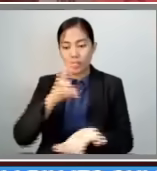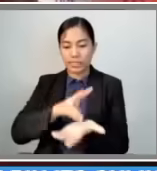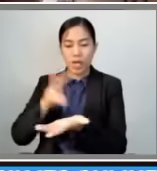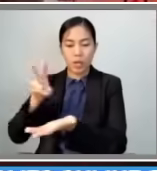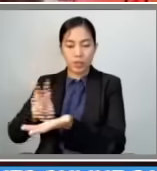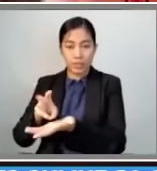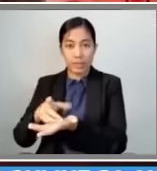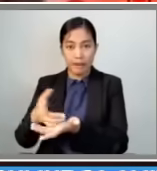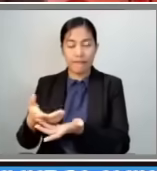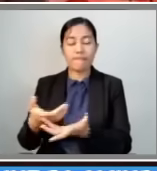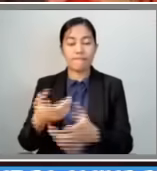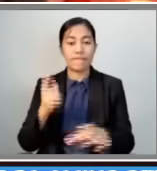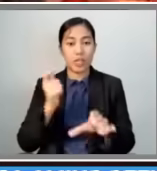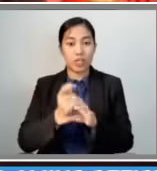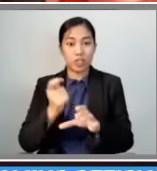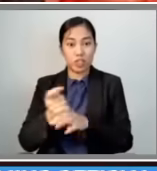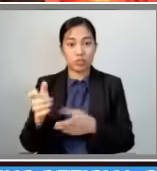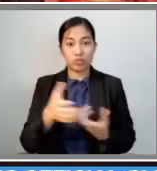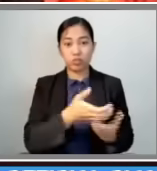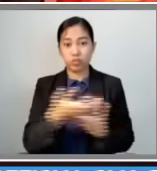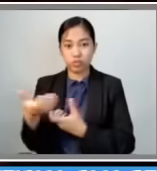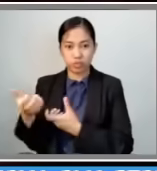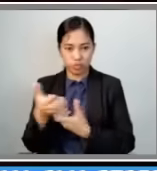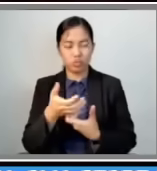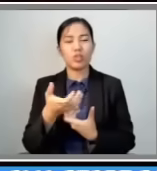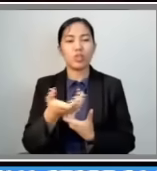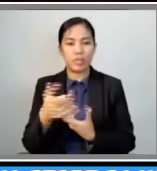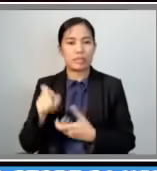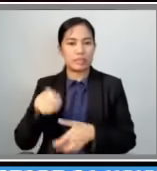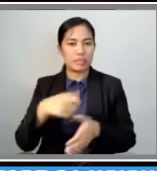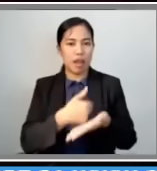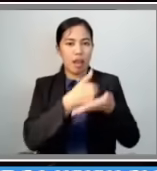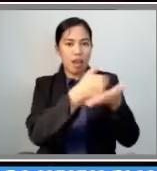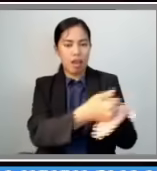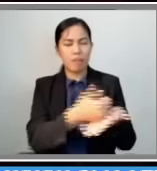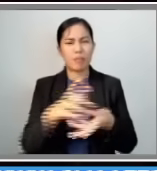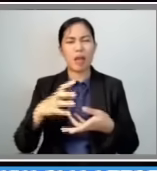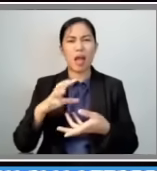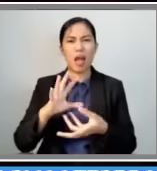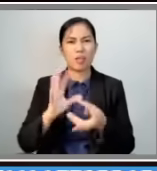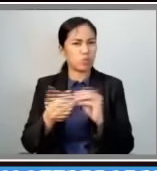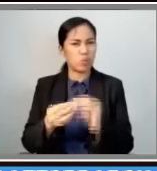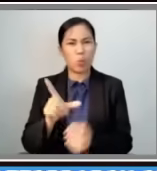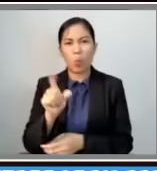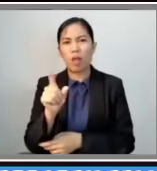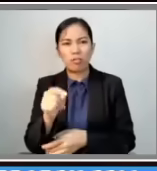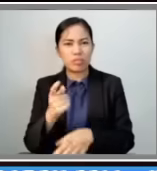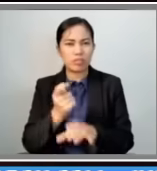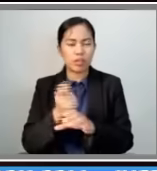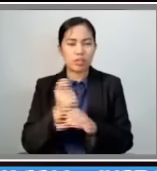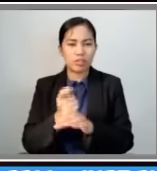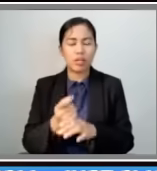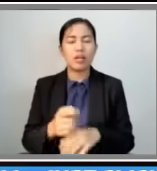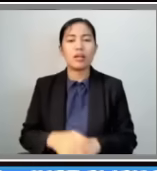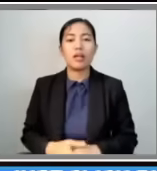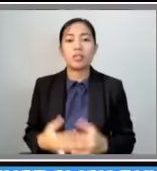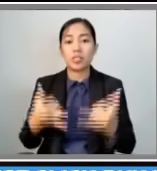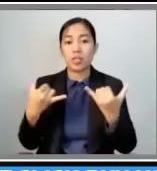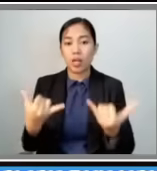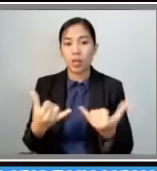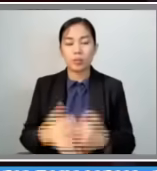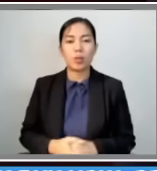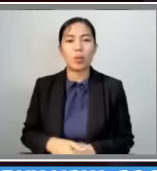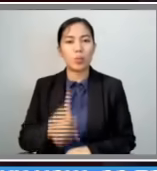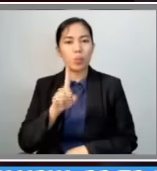truck ng BFP at fire volunteers ang rumisponde. Mag-alauna na madaling araw, dineklarang under control ang sunog. Pero tuluyan